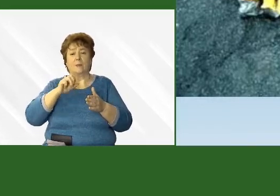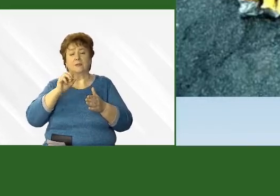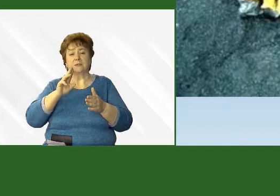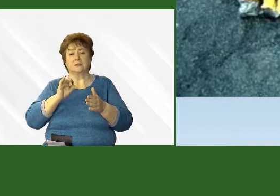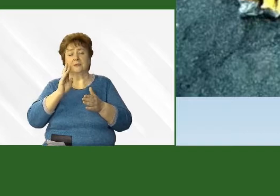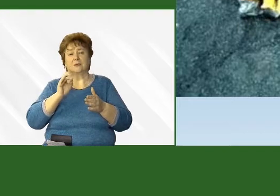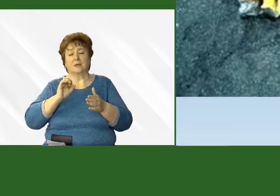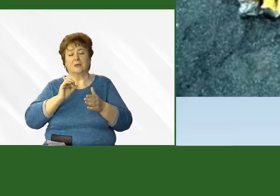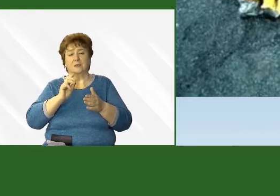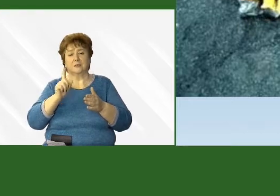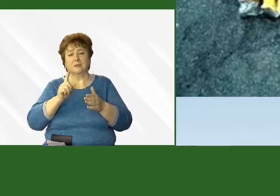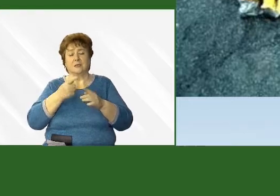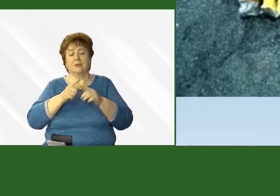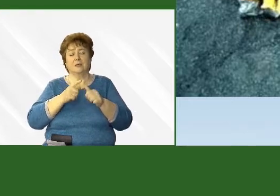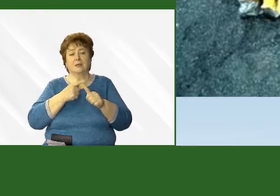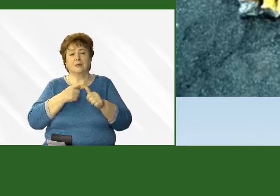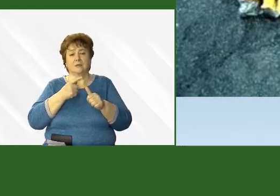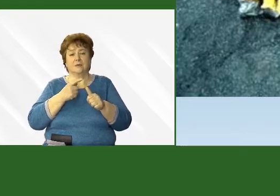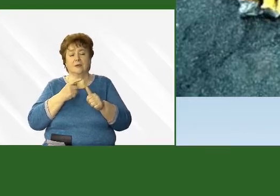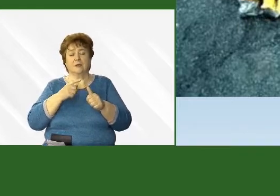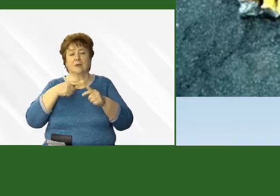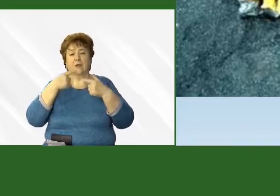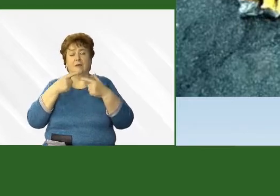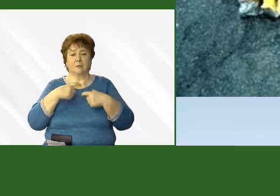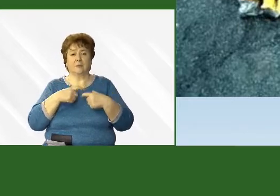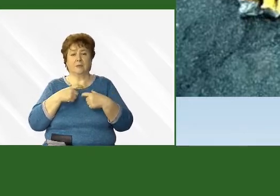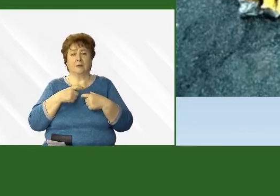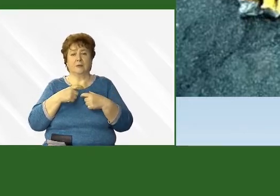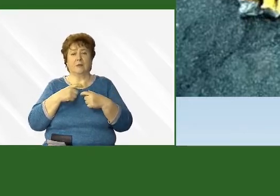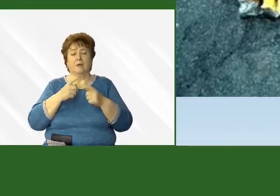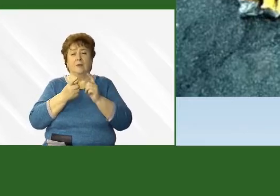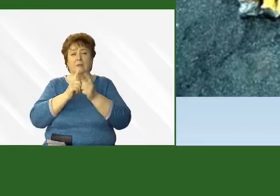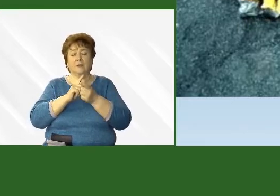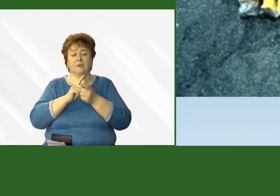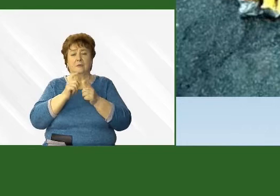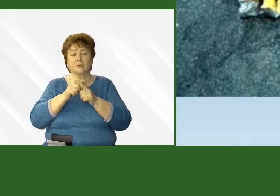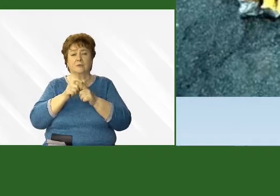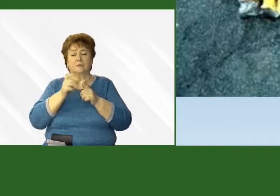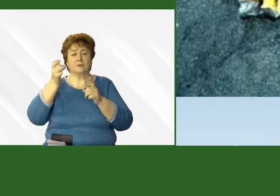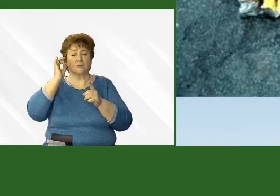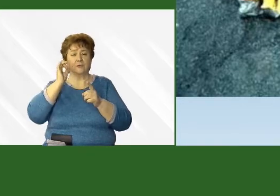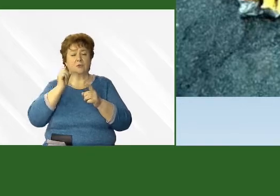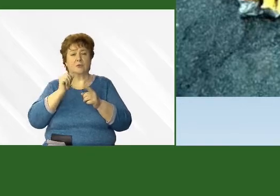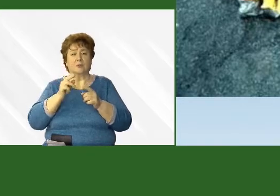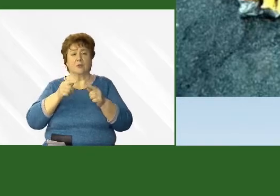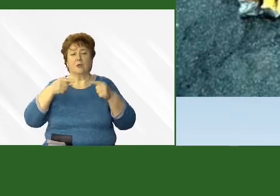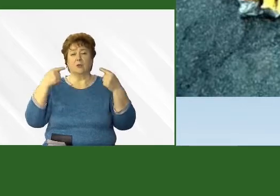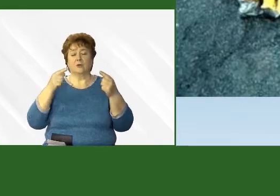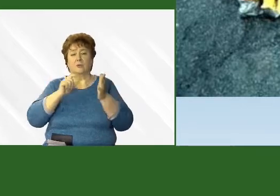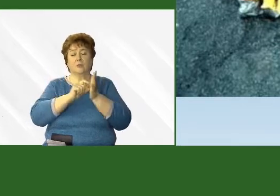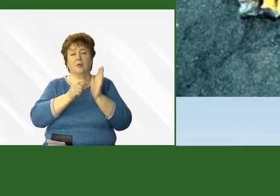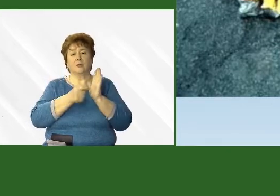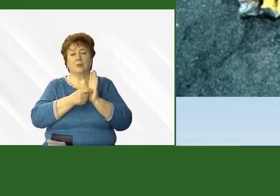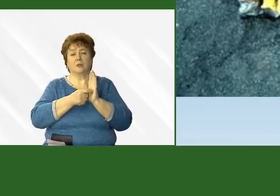мактоцитас. Само название этих растений говорит за себя, ведь в переводе слово звучит как